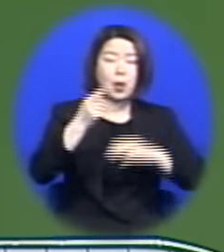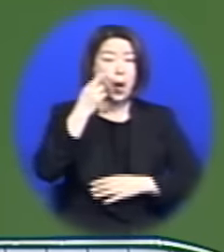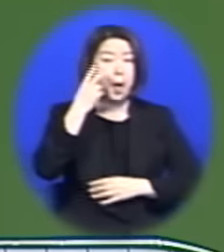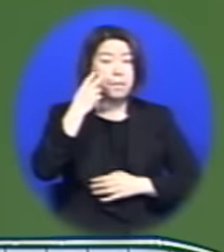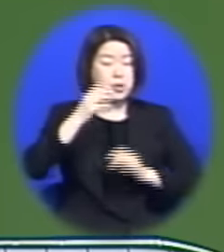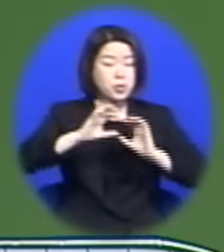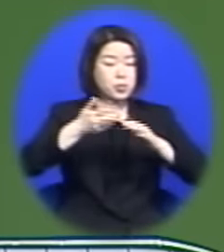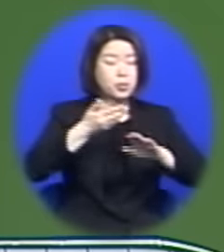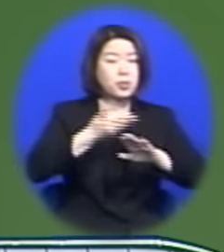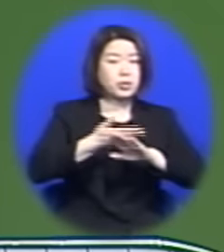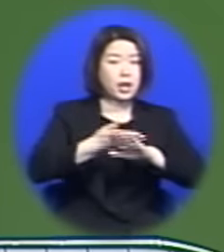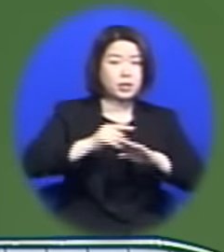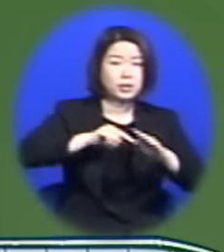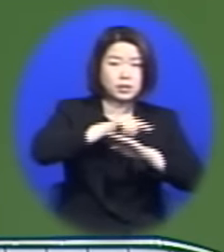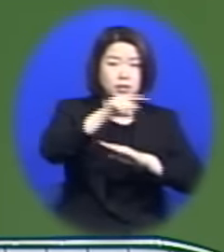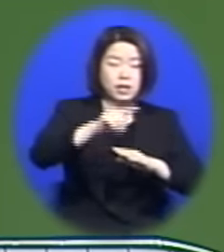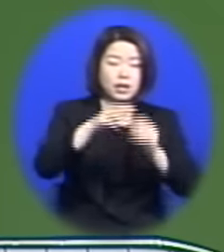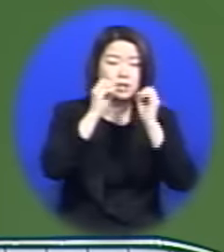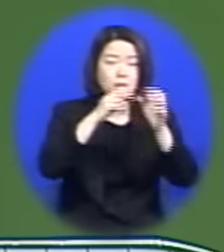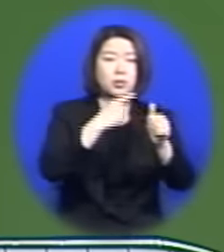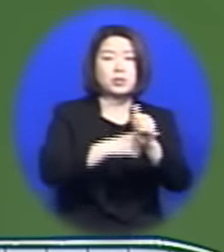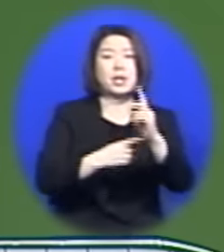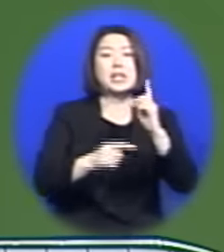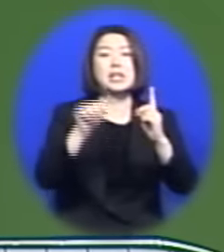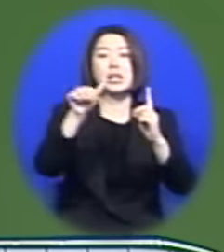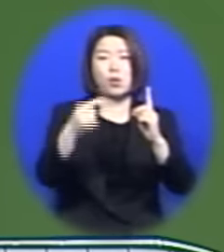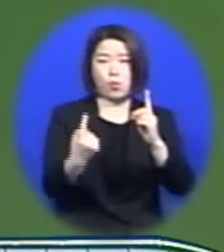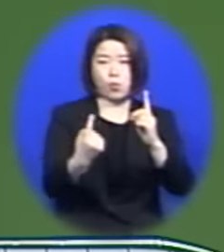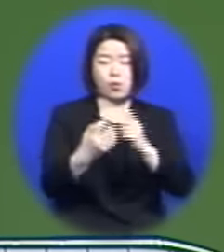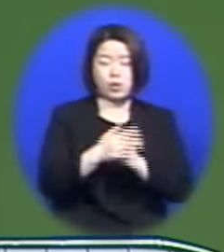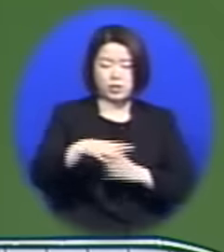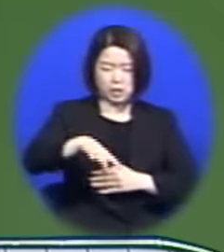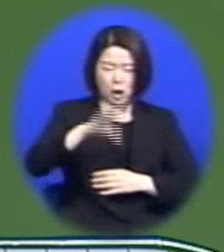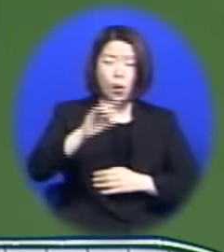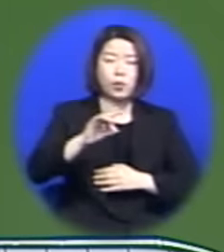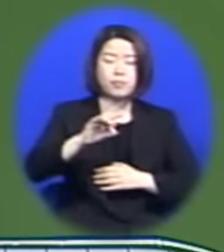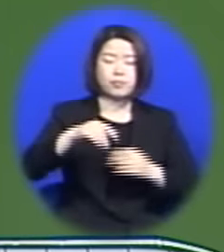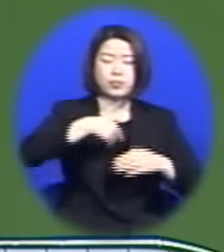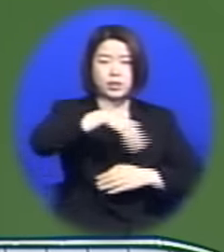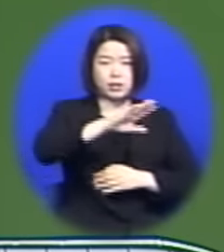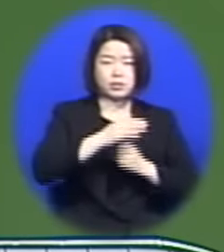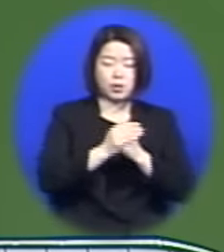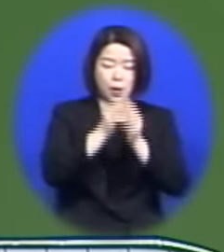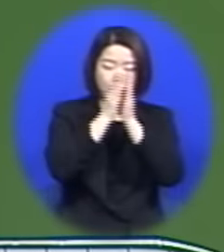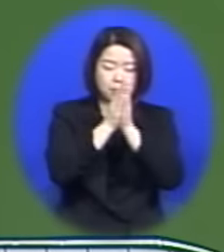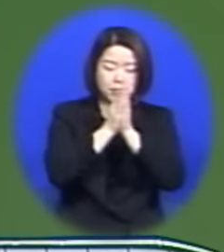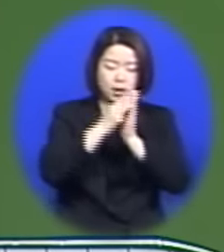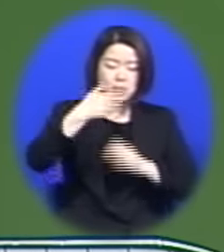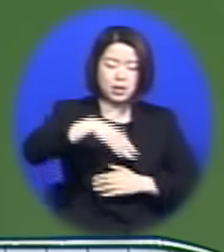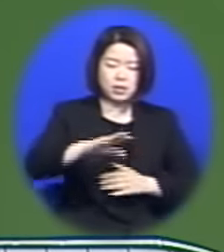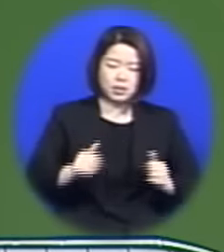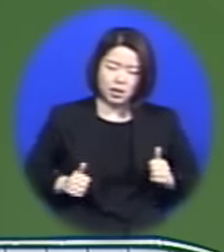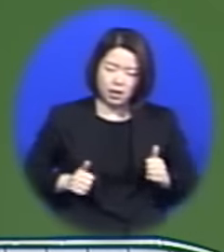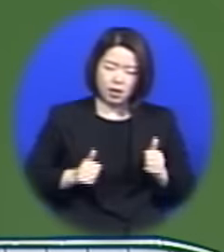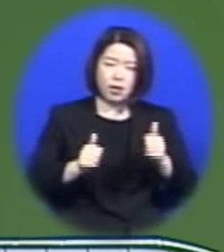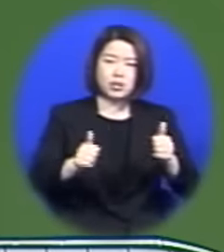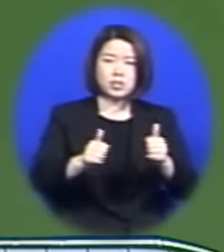선교사 1입니다 미안마 가서 7년 동안 열심히 복음을 전했습니다